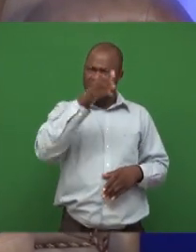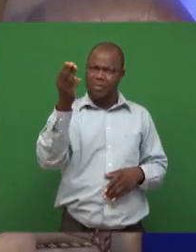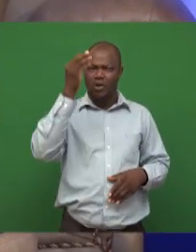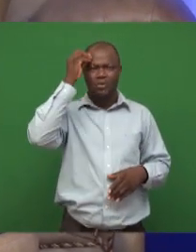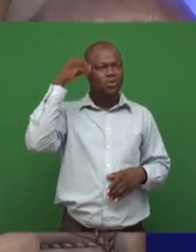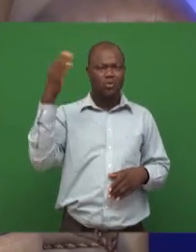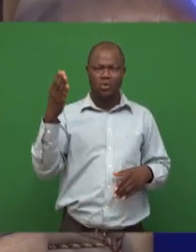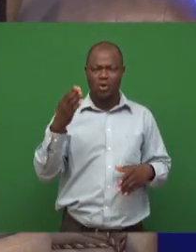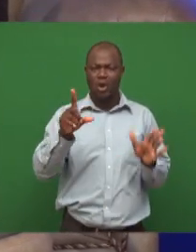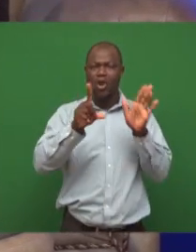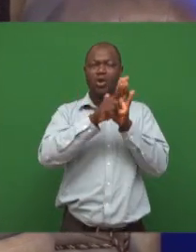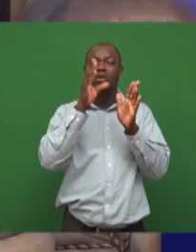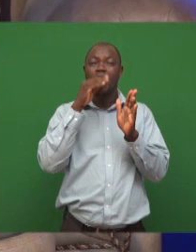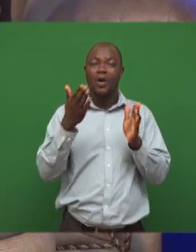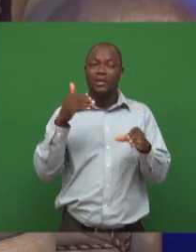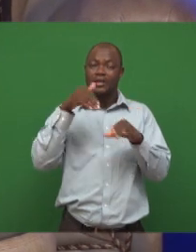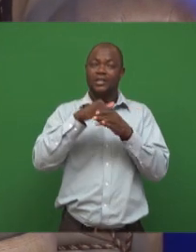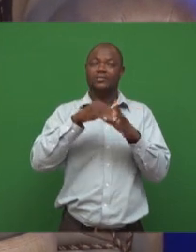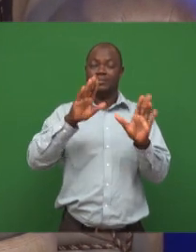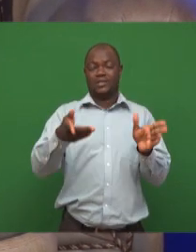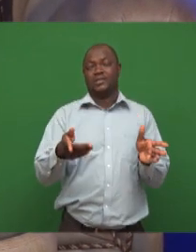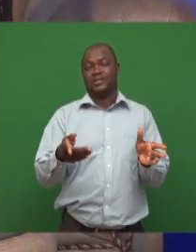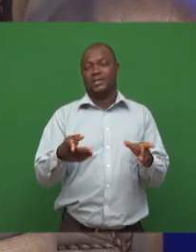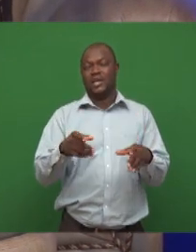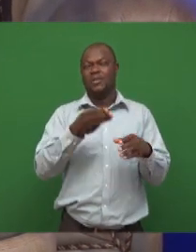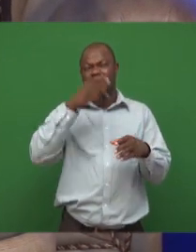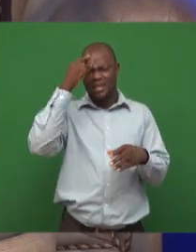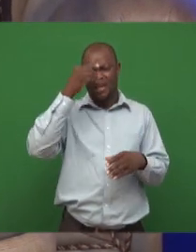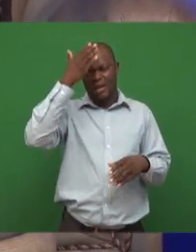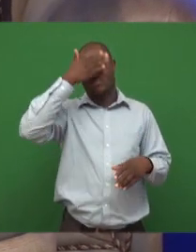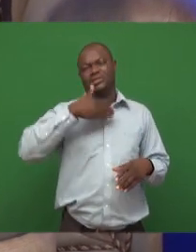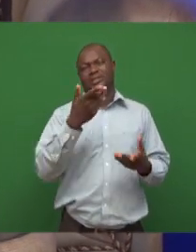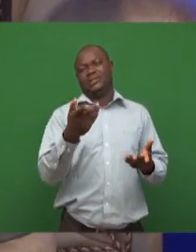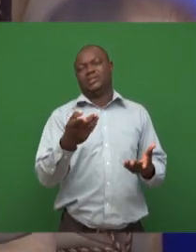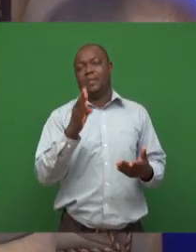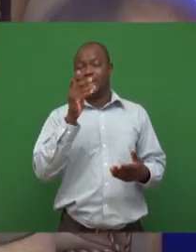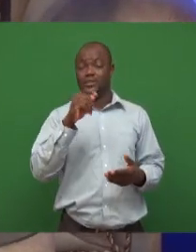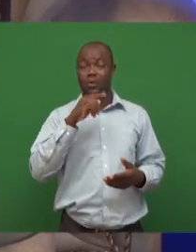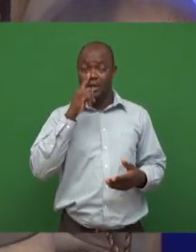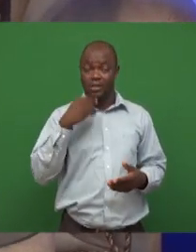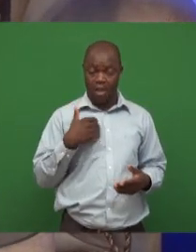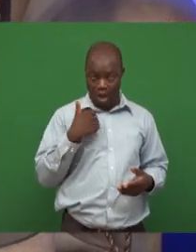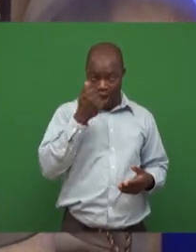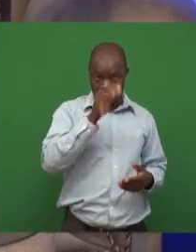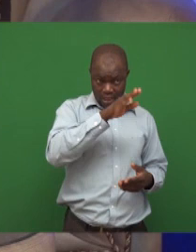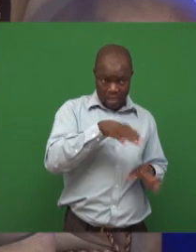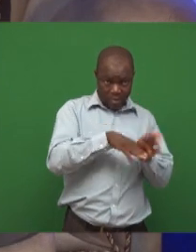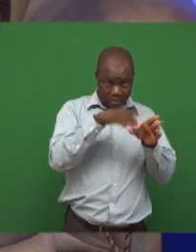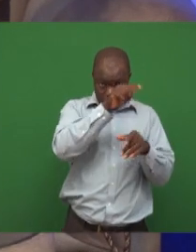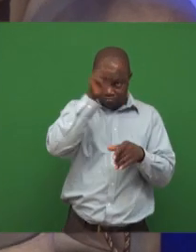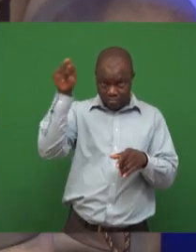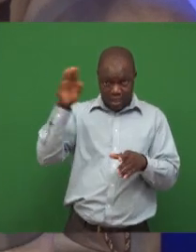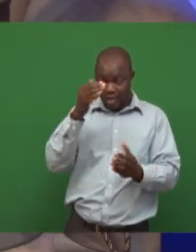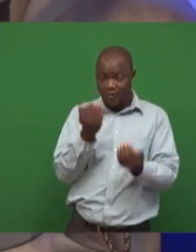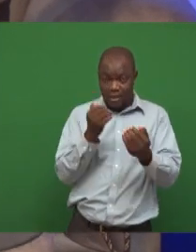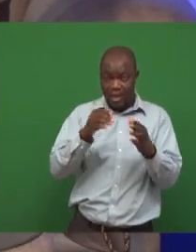kuti mutemo unoti kudii pamusoro pavo. Rinoita serakapusa asi kana tikataura neizvozvi nevamwe vatiri kutandadzana navo vana